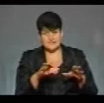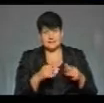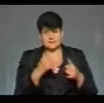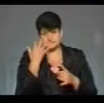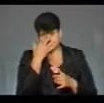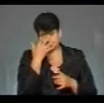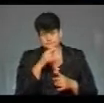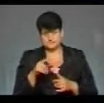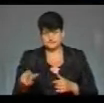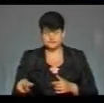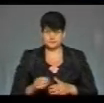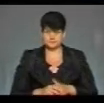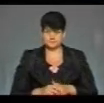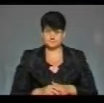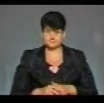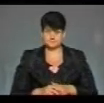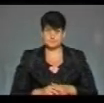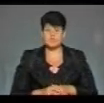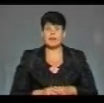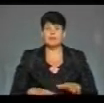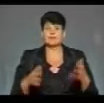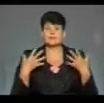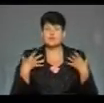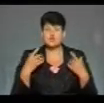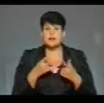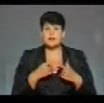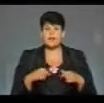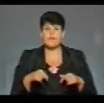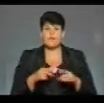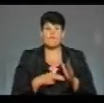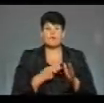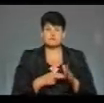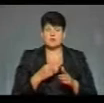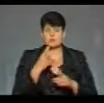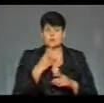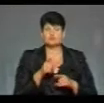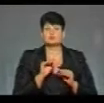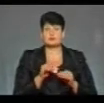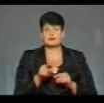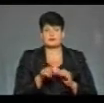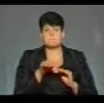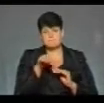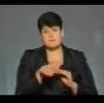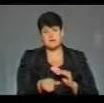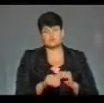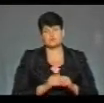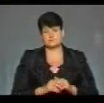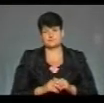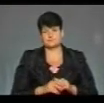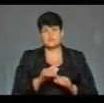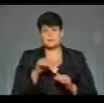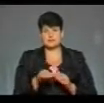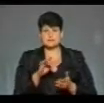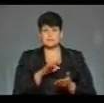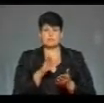людей. Начальник вокзалу станції Тернопіль Ігор Петрик пояснює, чому встановили такий пандус. Пандус напроти